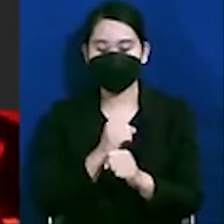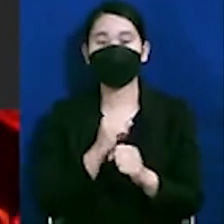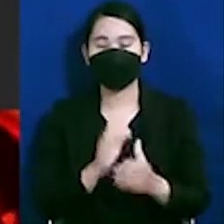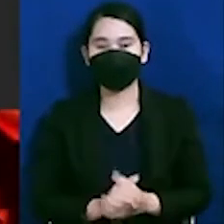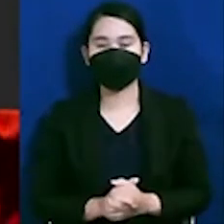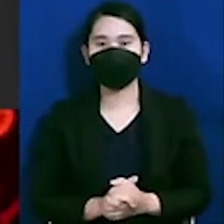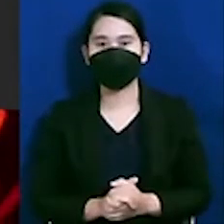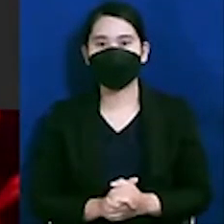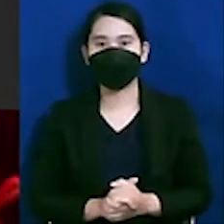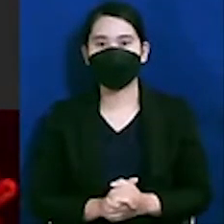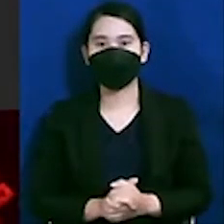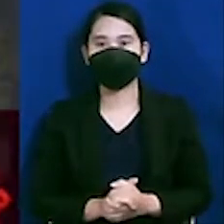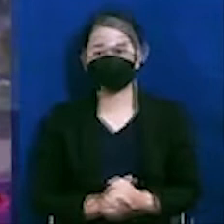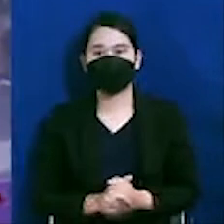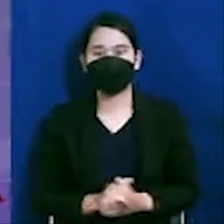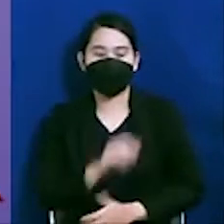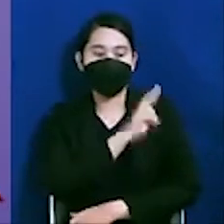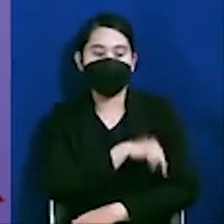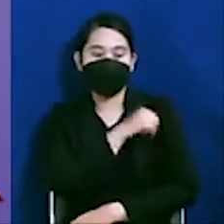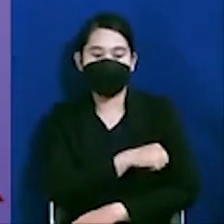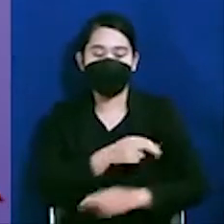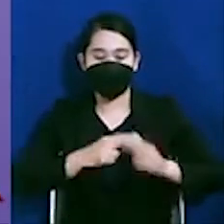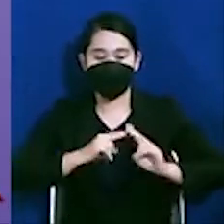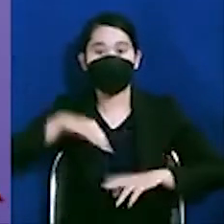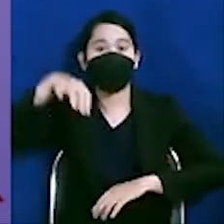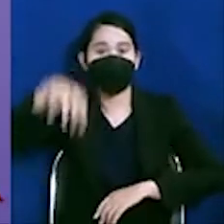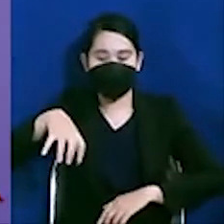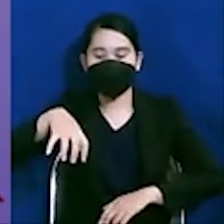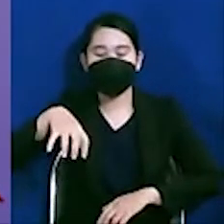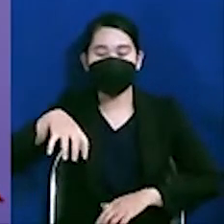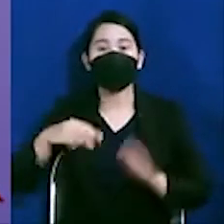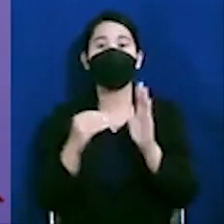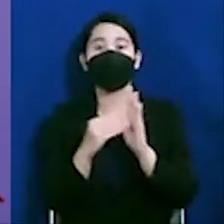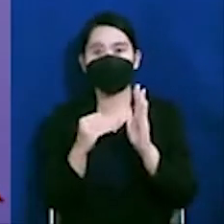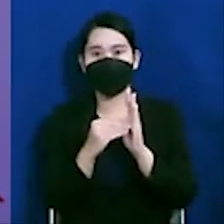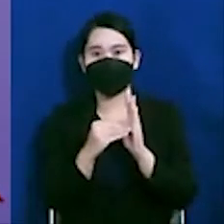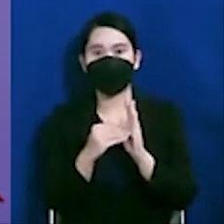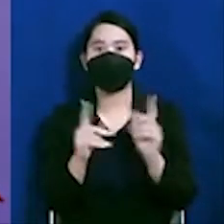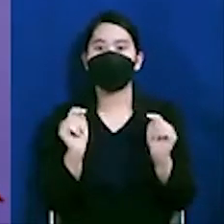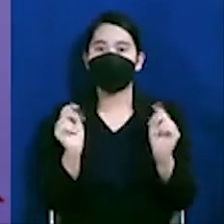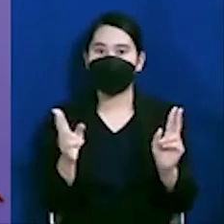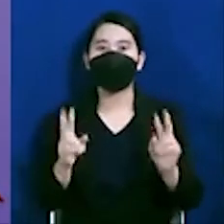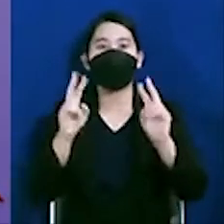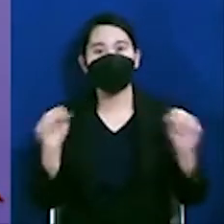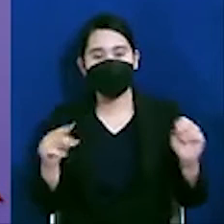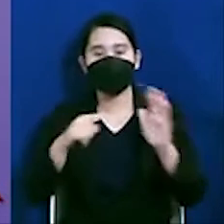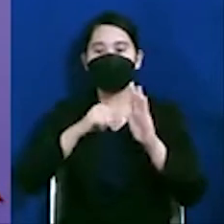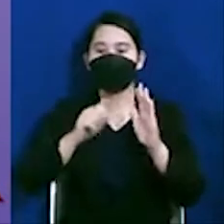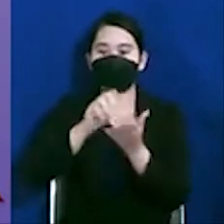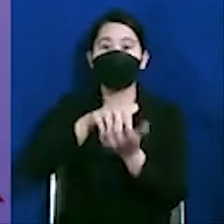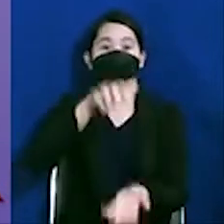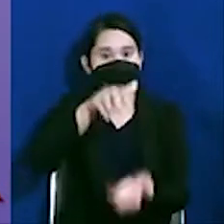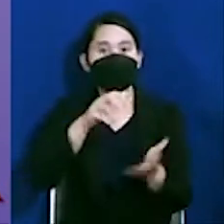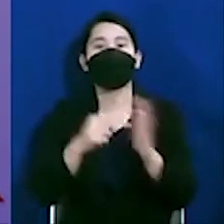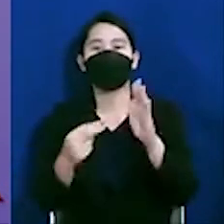คิดว่าทางศาลวันเอกชนนะครับเดี๋ยวเฉพาะโรงพยาบาลนะครับในกทมเนี่ยและปริมณฑลนะครับซึ่งเป็นถ้วย